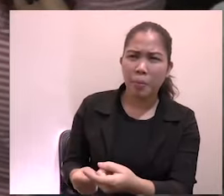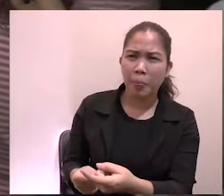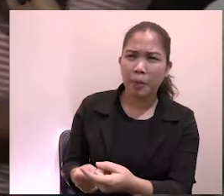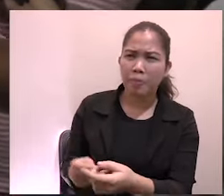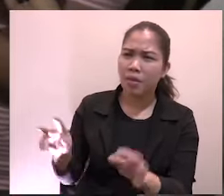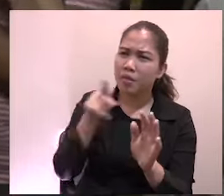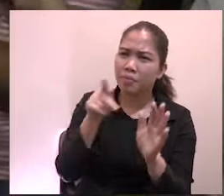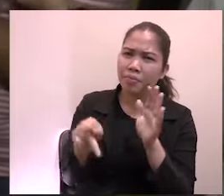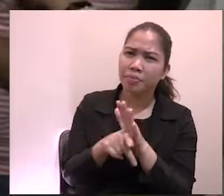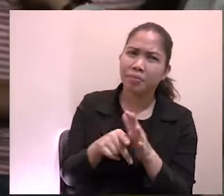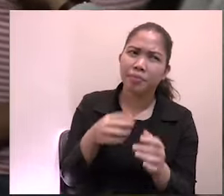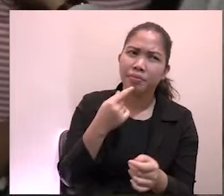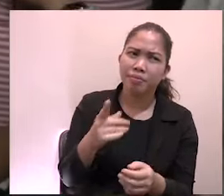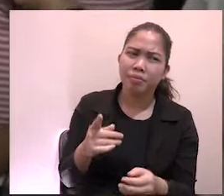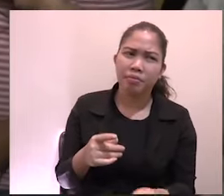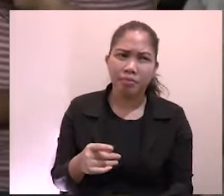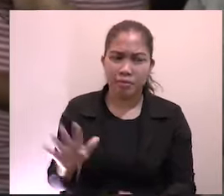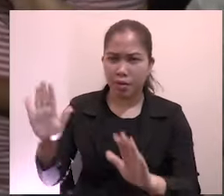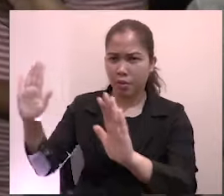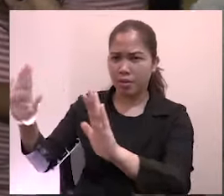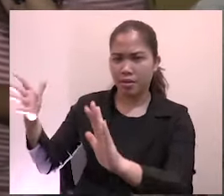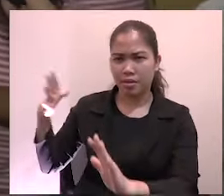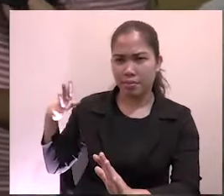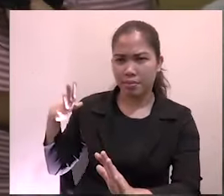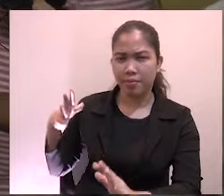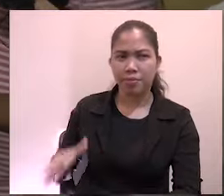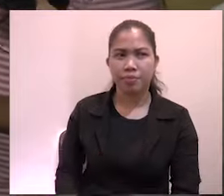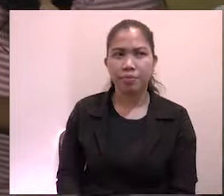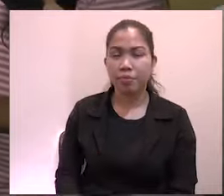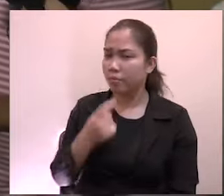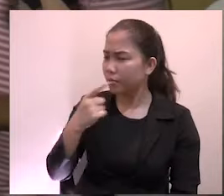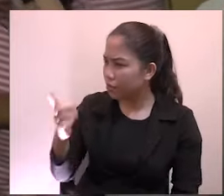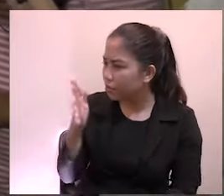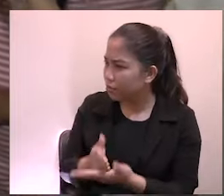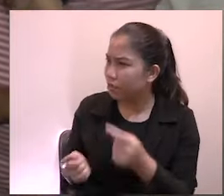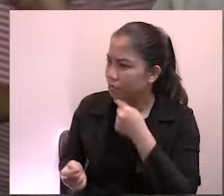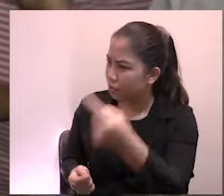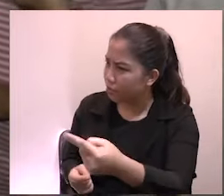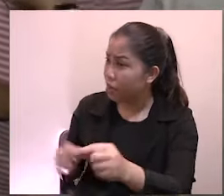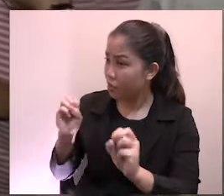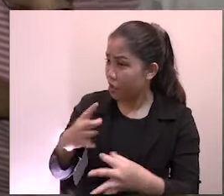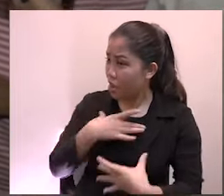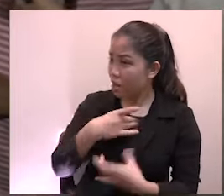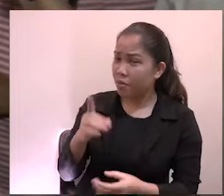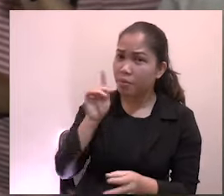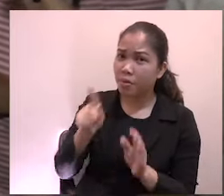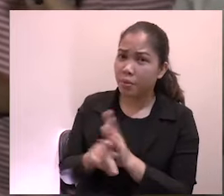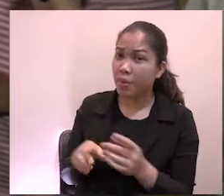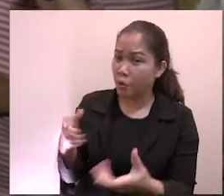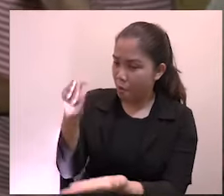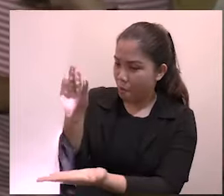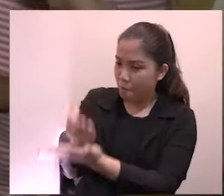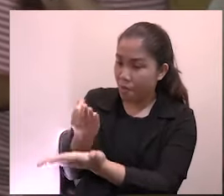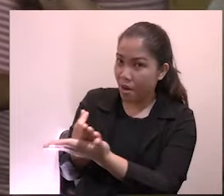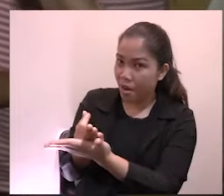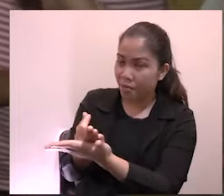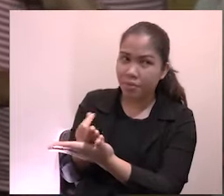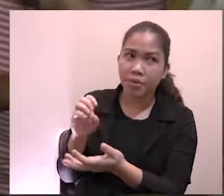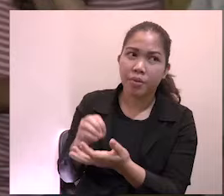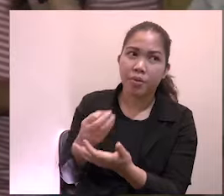sila. I-explain ko. Baga mo na. Kasi sabi niya, oh. Sabi ko, ngayon, kung gusto mo mag-private, ito muna yung pera, i-down muna namin.